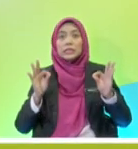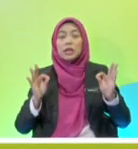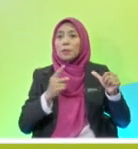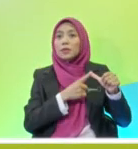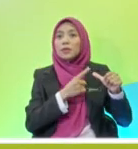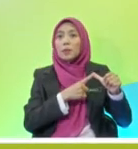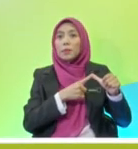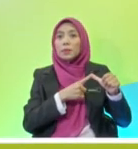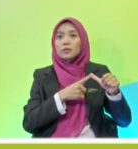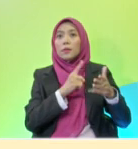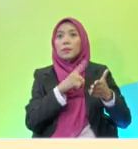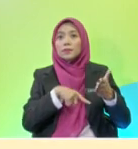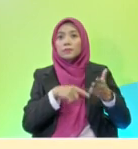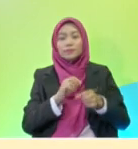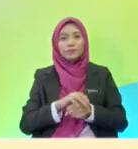Ayat tersebut